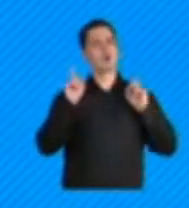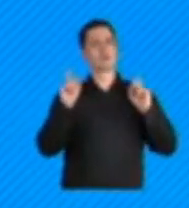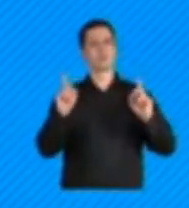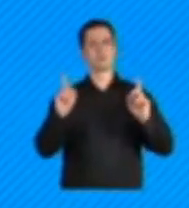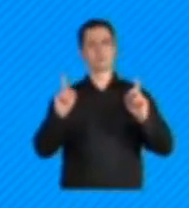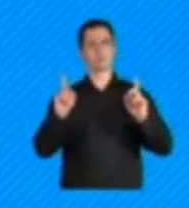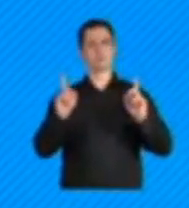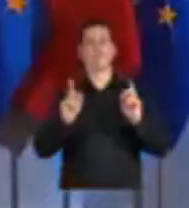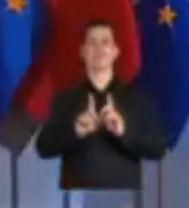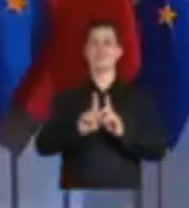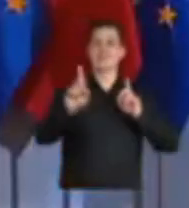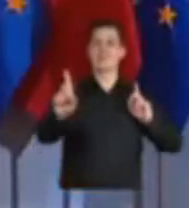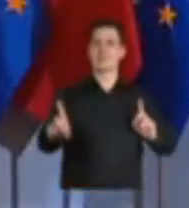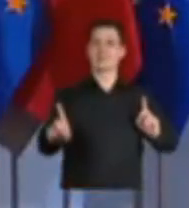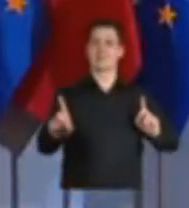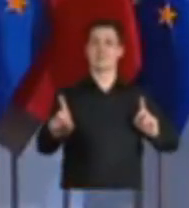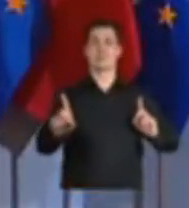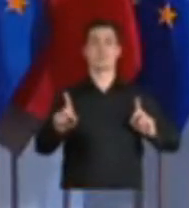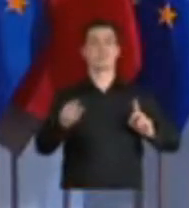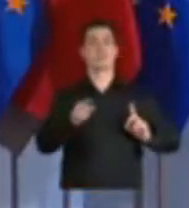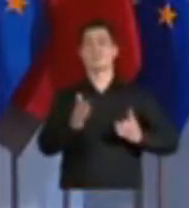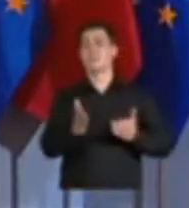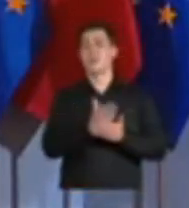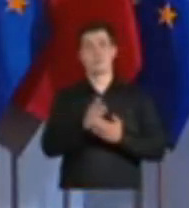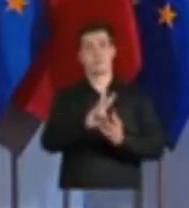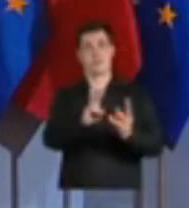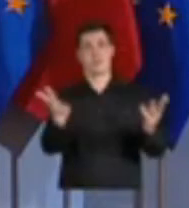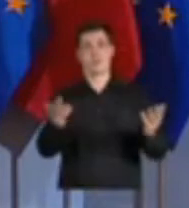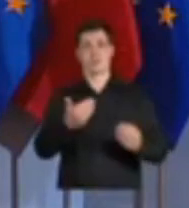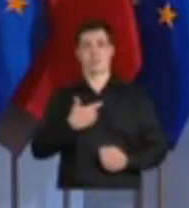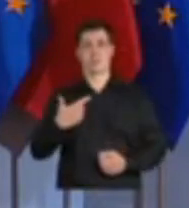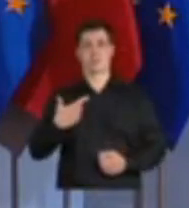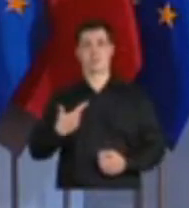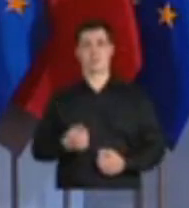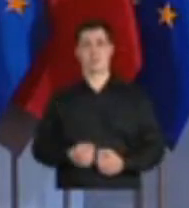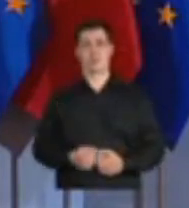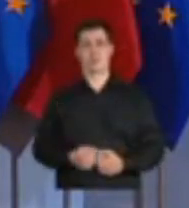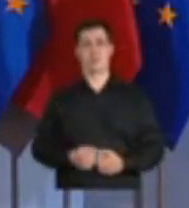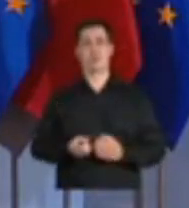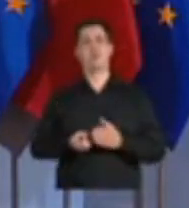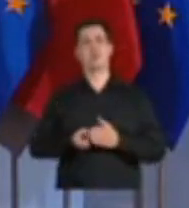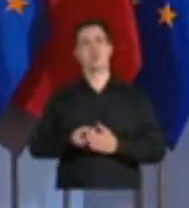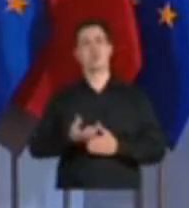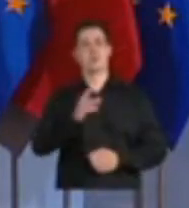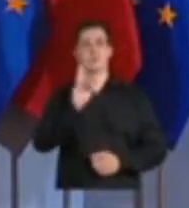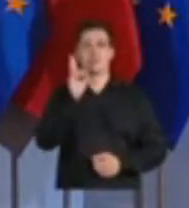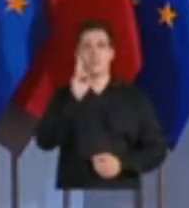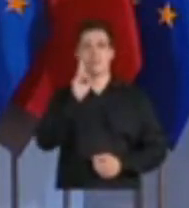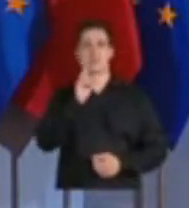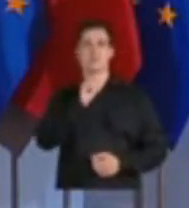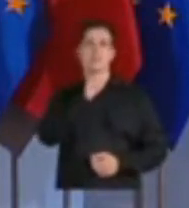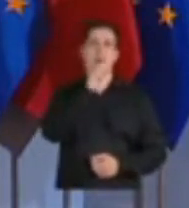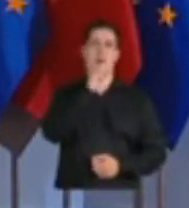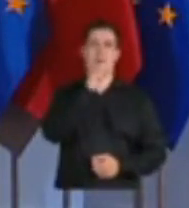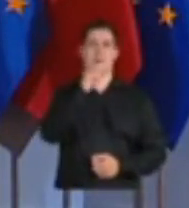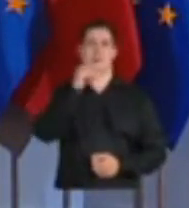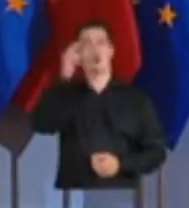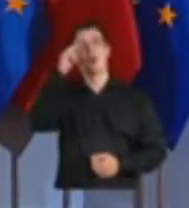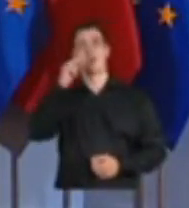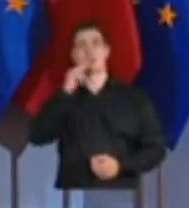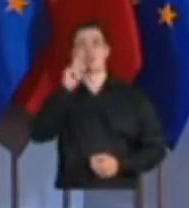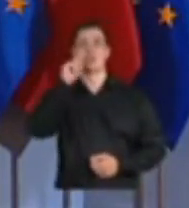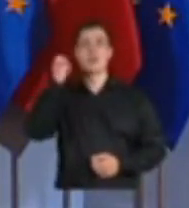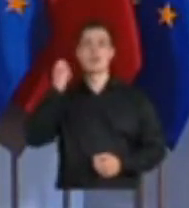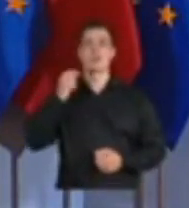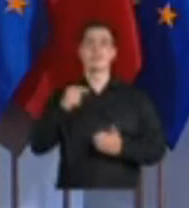i dystans, bo od tego zależy wasze życie. Drogie nasze mamy, babcie, drodzy ojcowie i